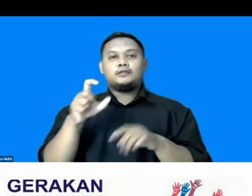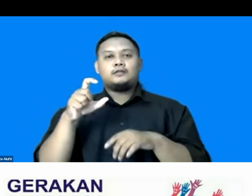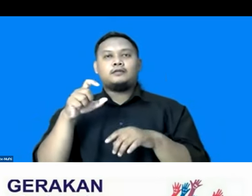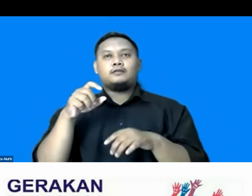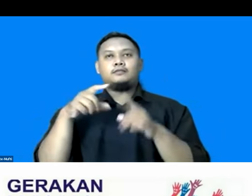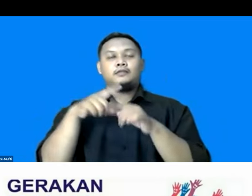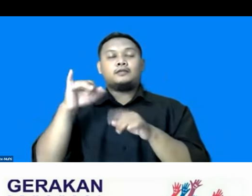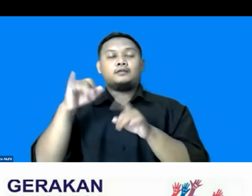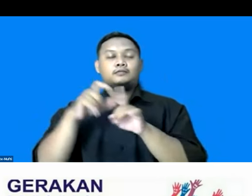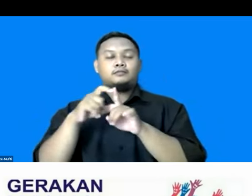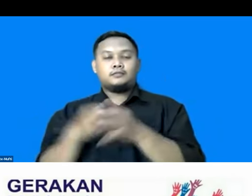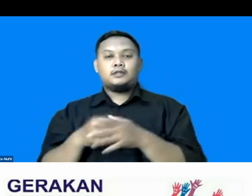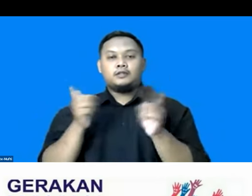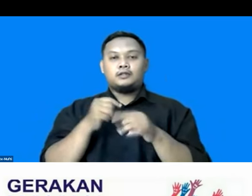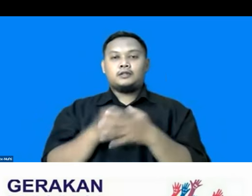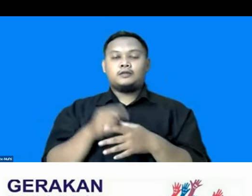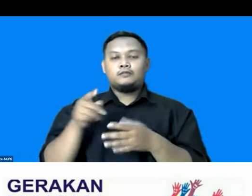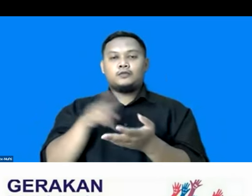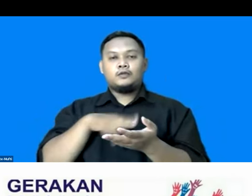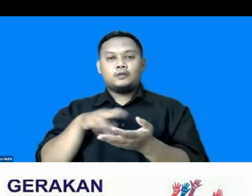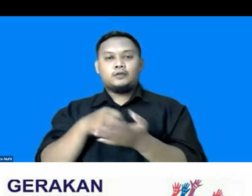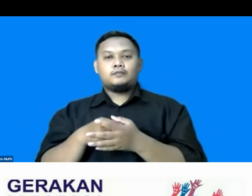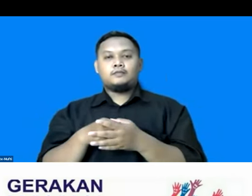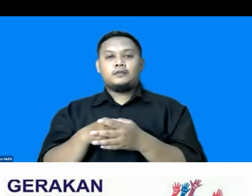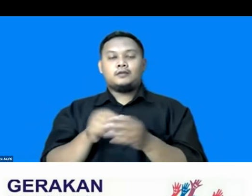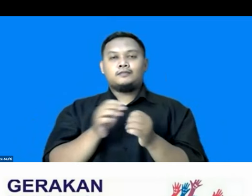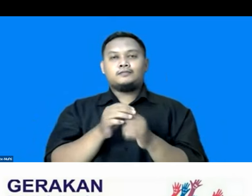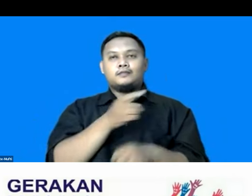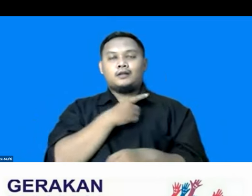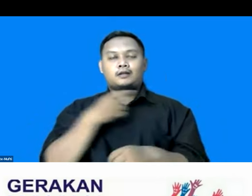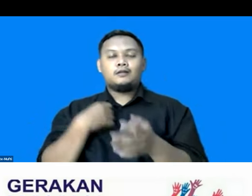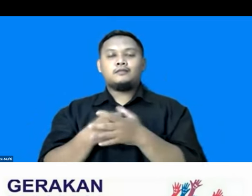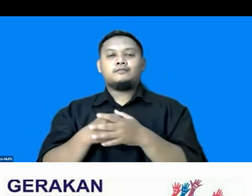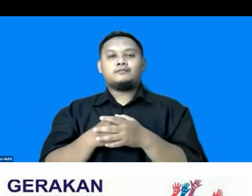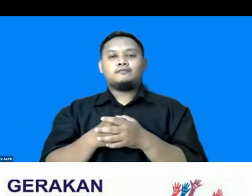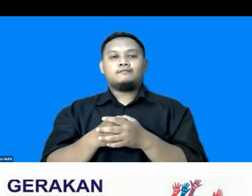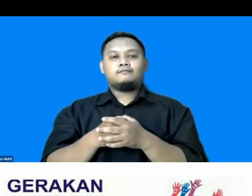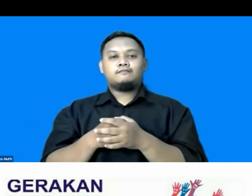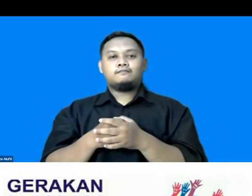UBCHEA, the United Board of Christian Higher Education in Asia,